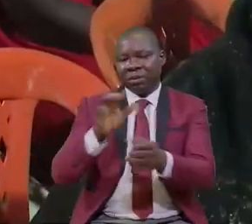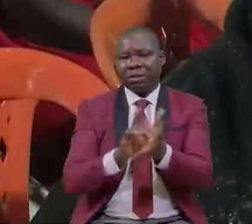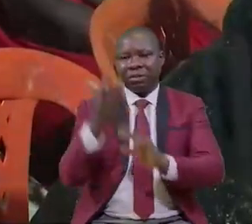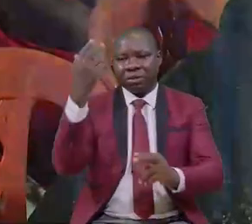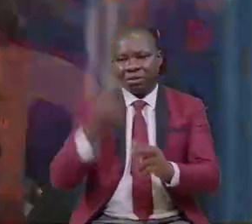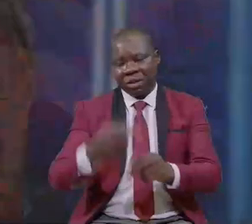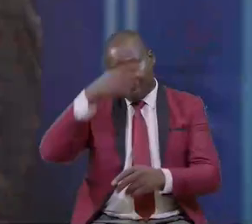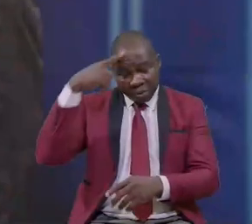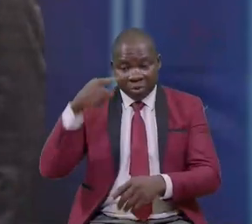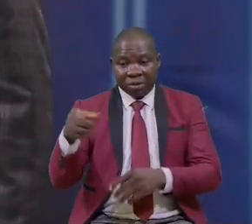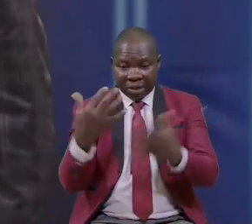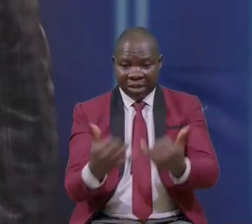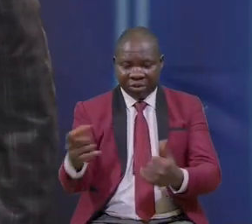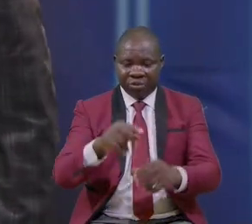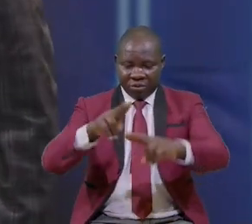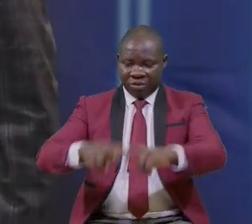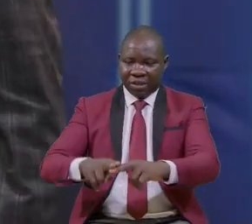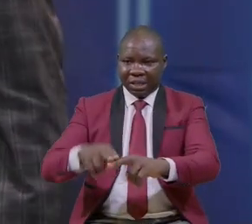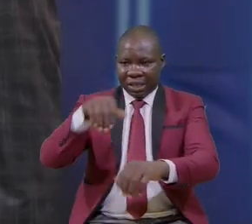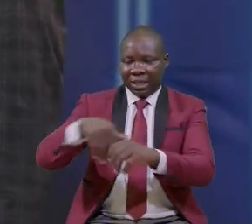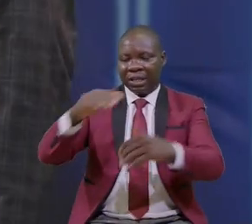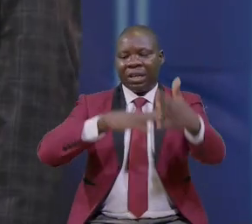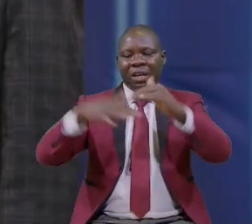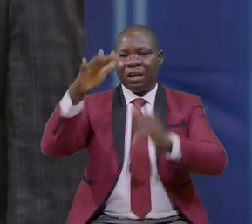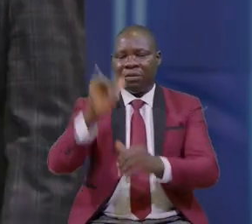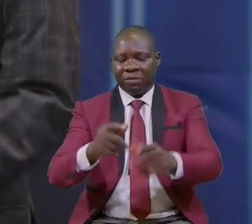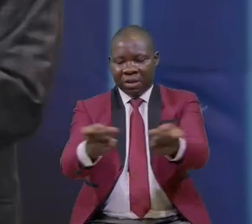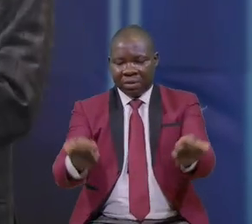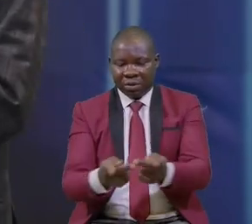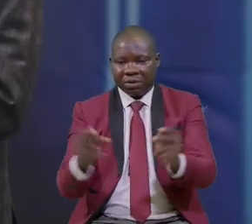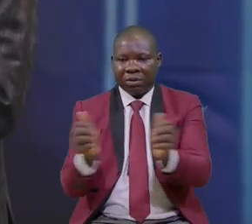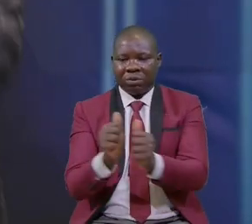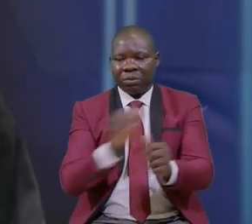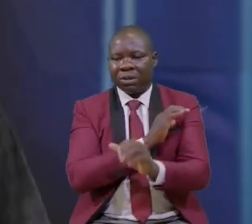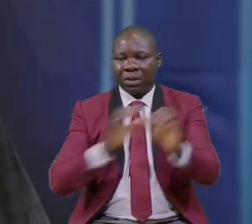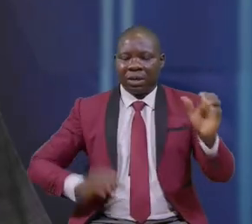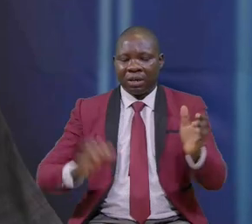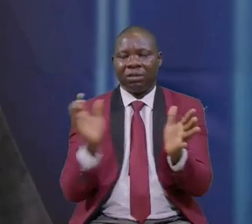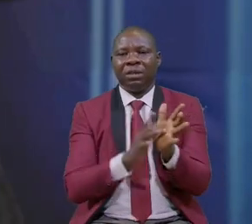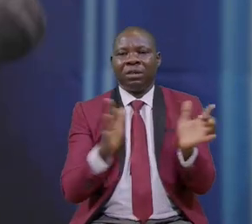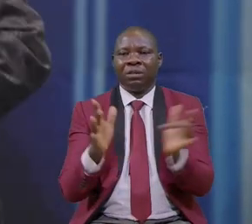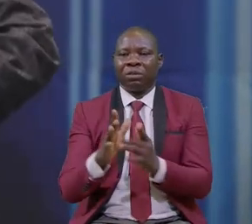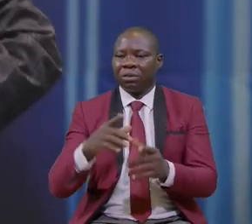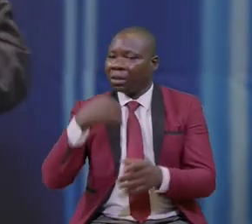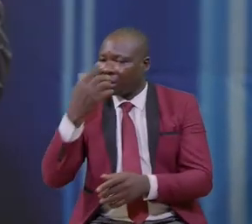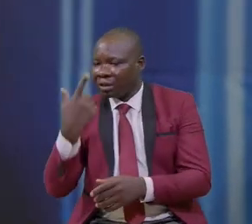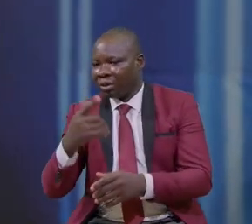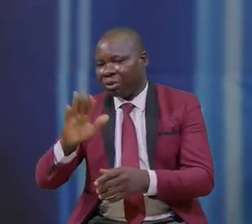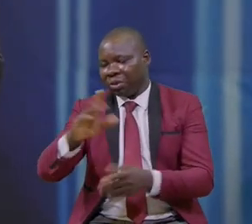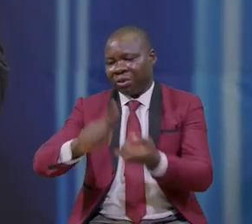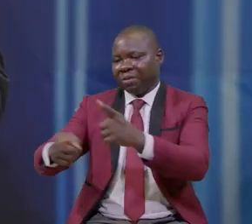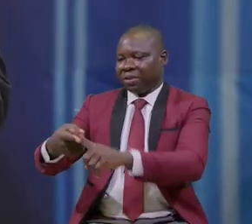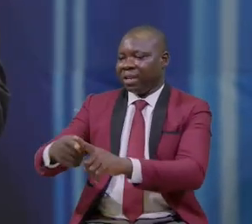Parce que tu es maintenant assis dans les lieux célestes en Jésus-Christ. Dis à la personne